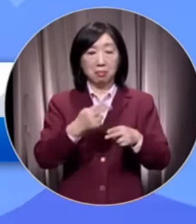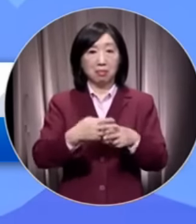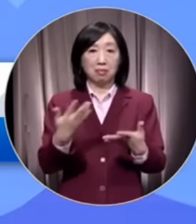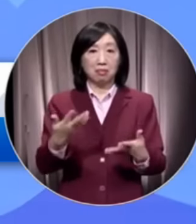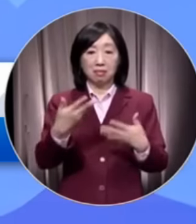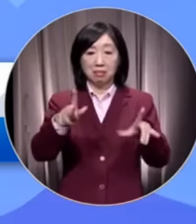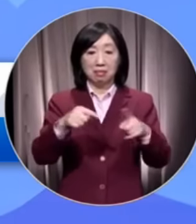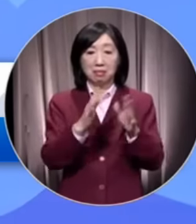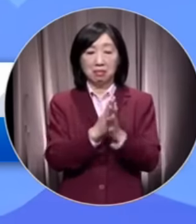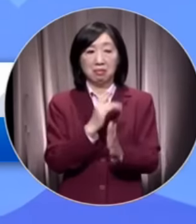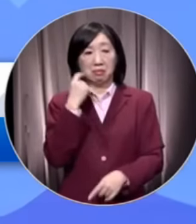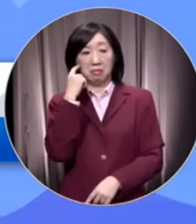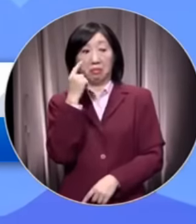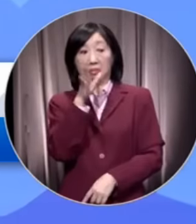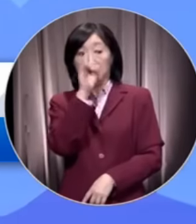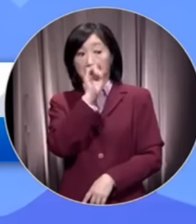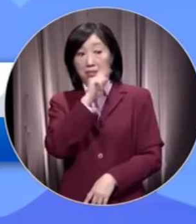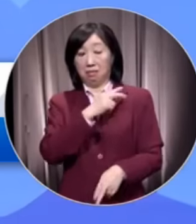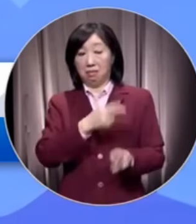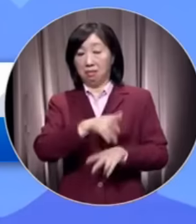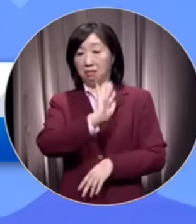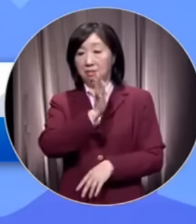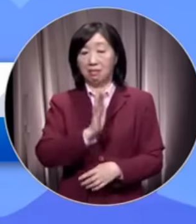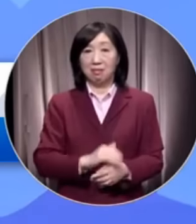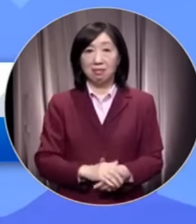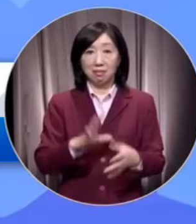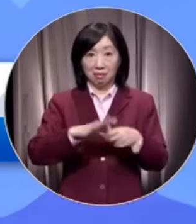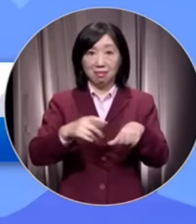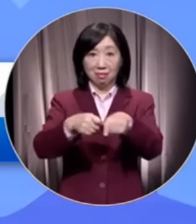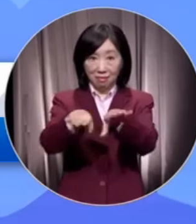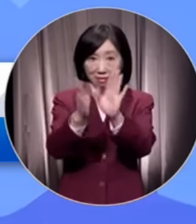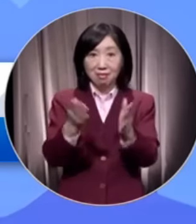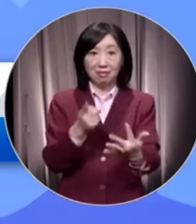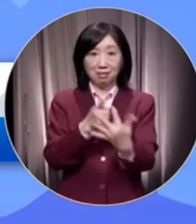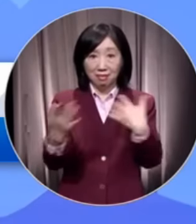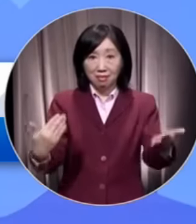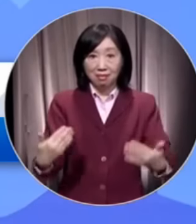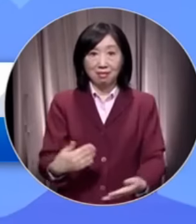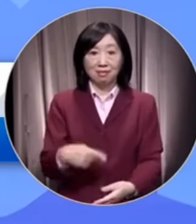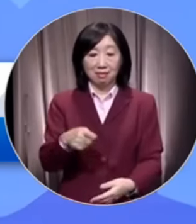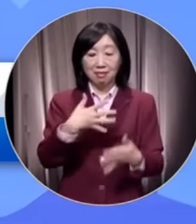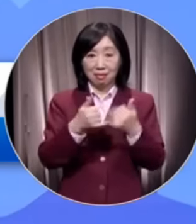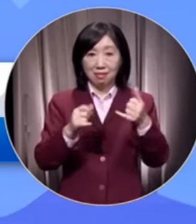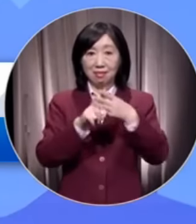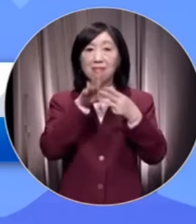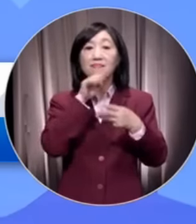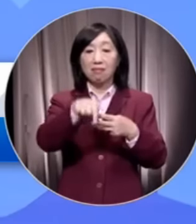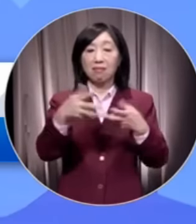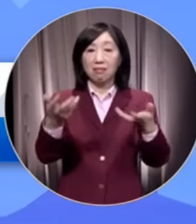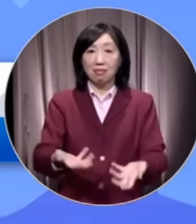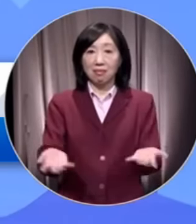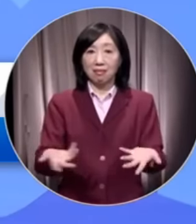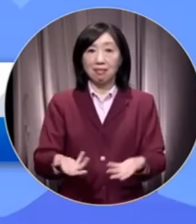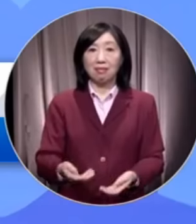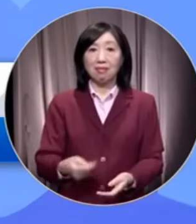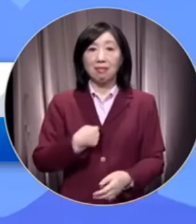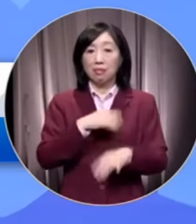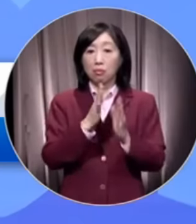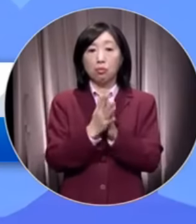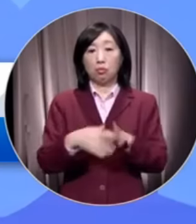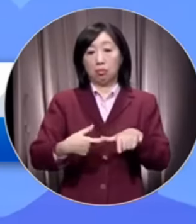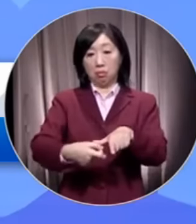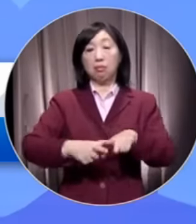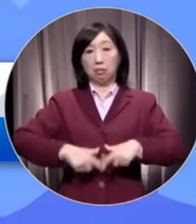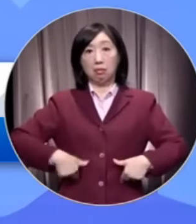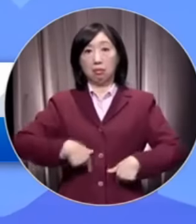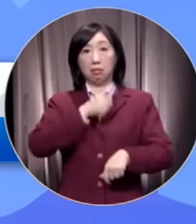多人都不会相信的。所以公开透明就是民主政治里面最重要的一件事情。我们没有不可告人之事，我